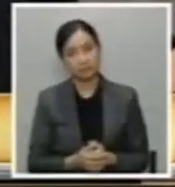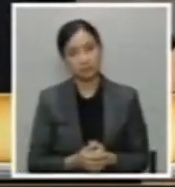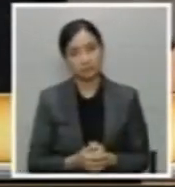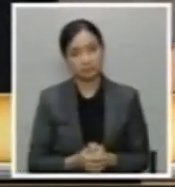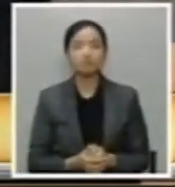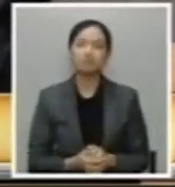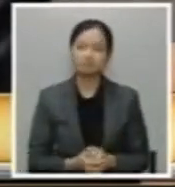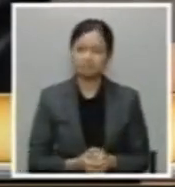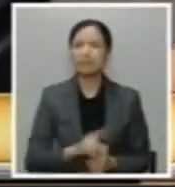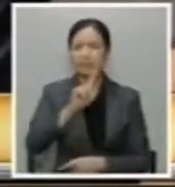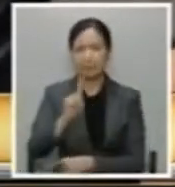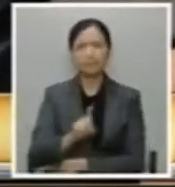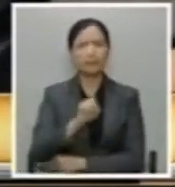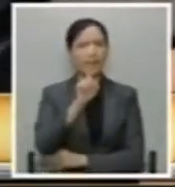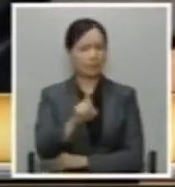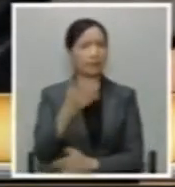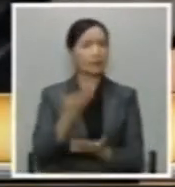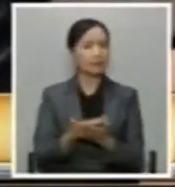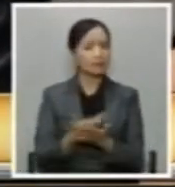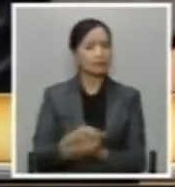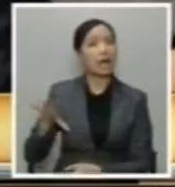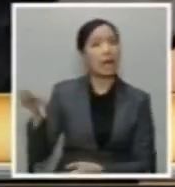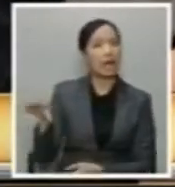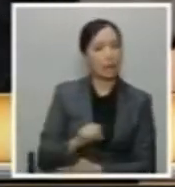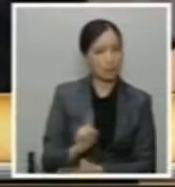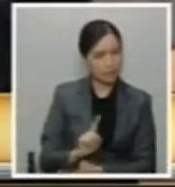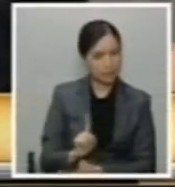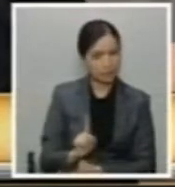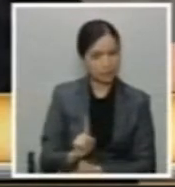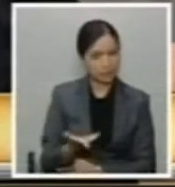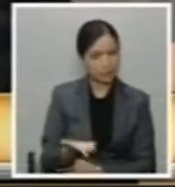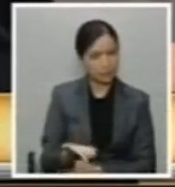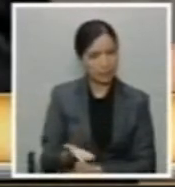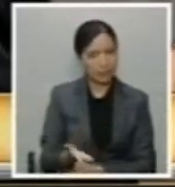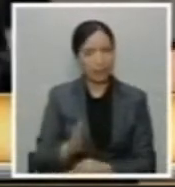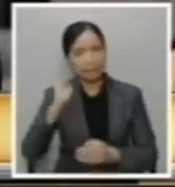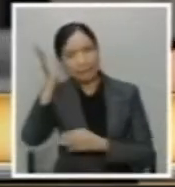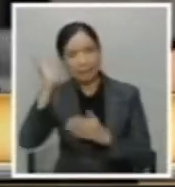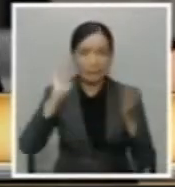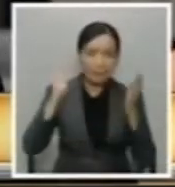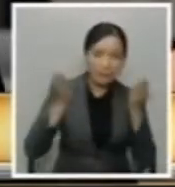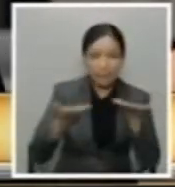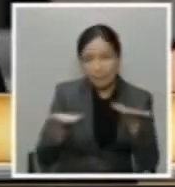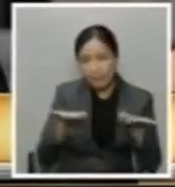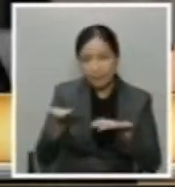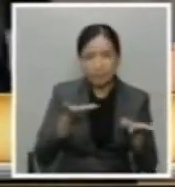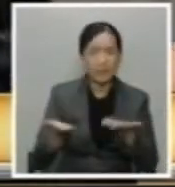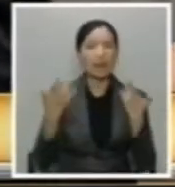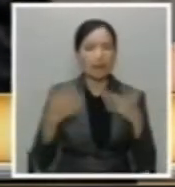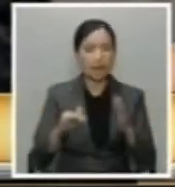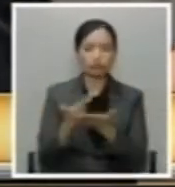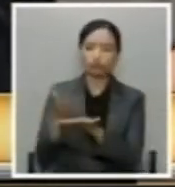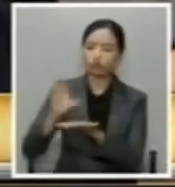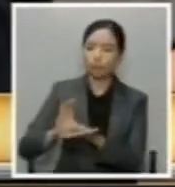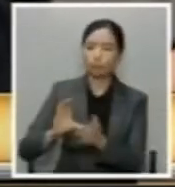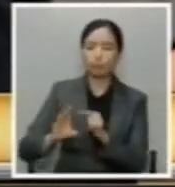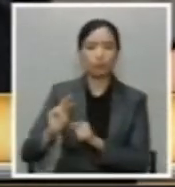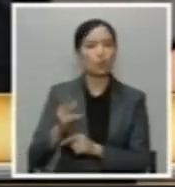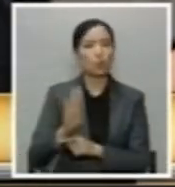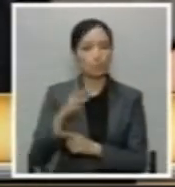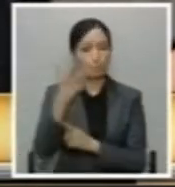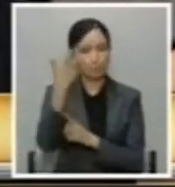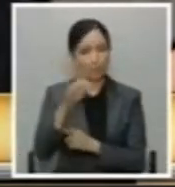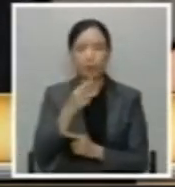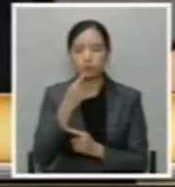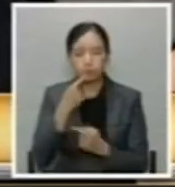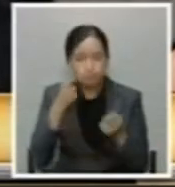ซึ่งก็เป็นคำถามนะครับว่าเงินส่วนนี้จะมาจากไหนได้เคยมีการอภิปรายกันในประเด็นนี้ในช่วงของการอภิปรายงบประมาณไปแล้วผมจะไม่พูดอีกจะเ